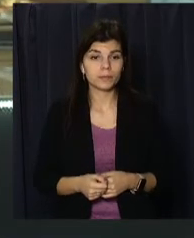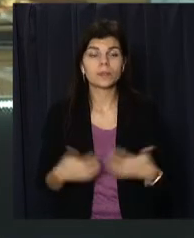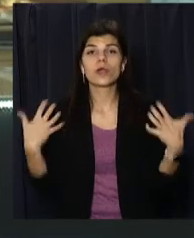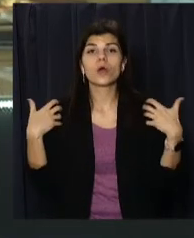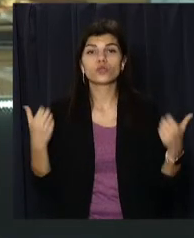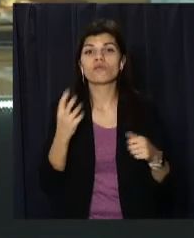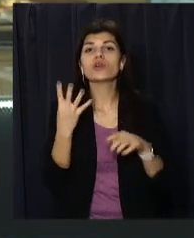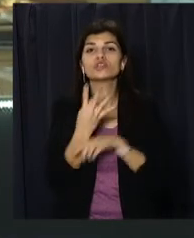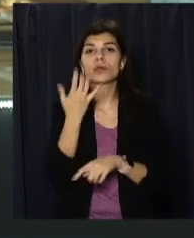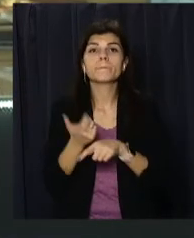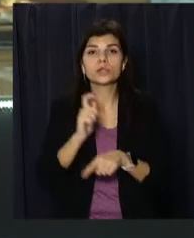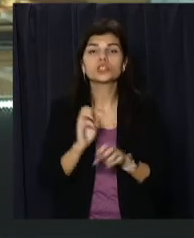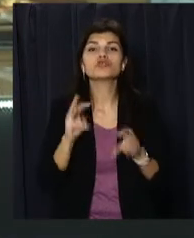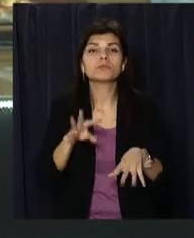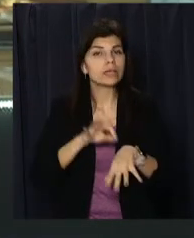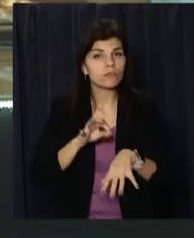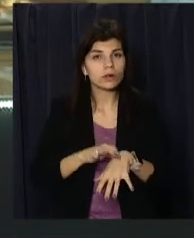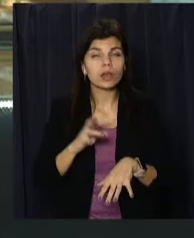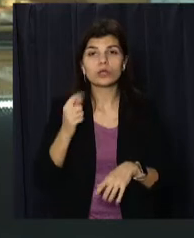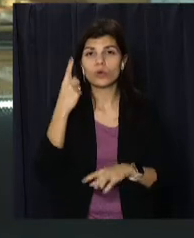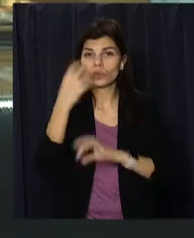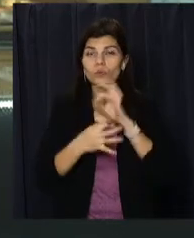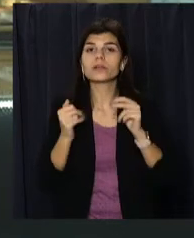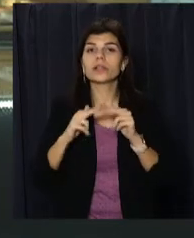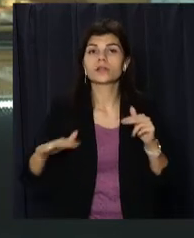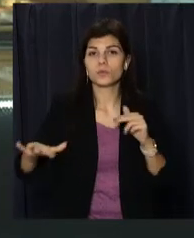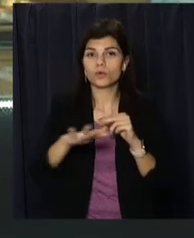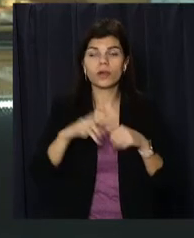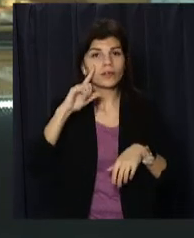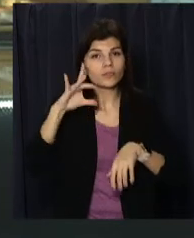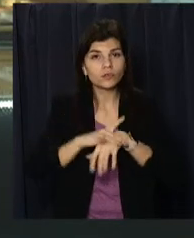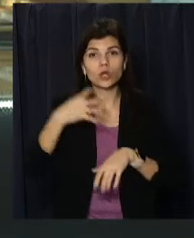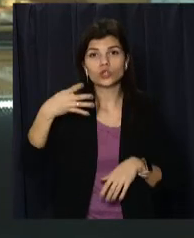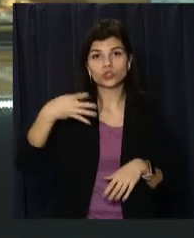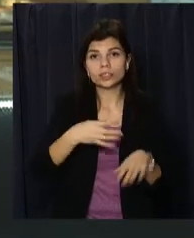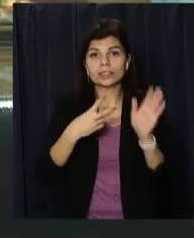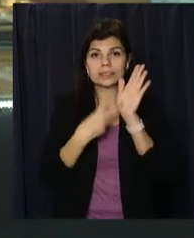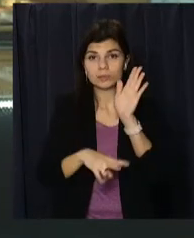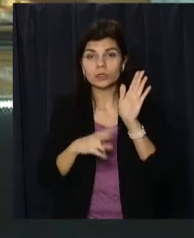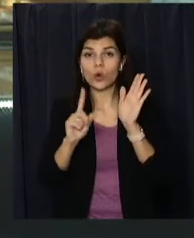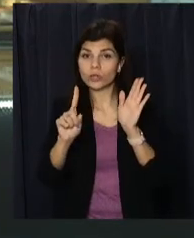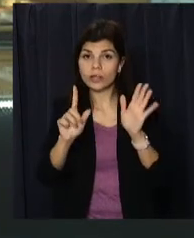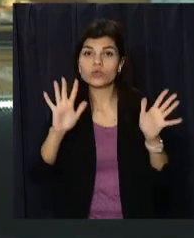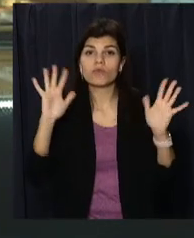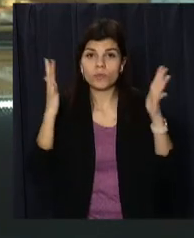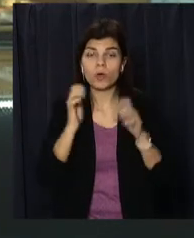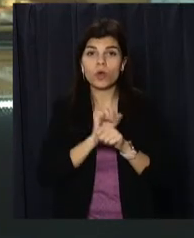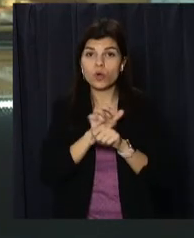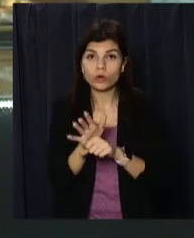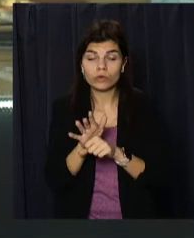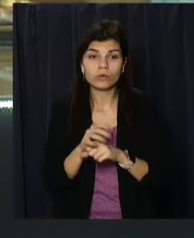Одужало вчетверо більше, ніж захворіло. За добу на Дніпропетровщині зафіксували 471 новий випадок